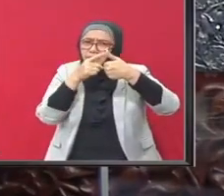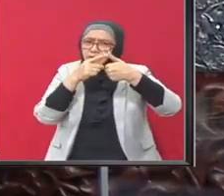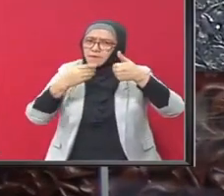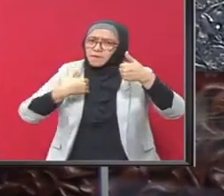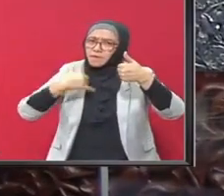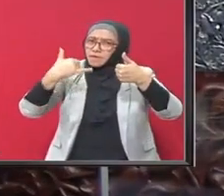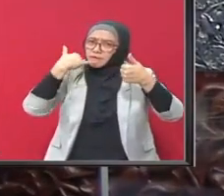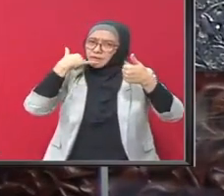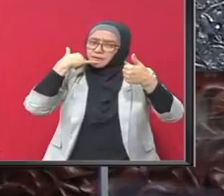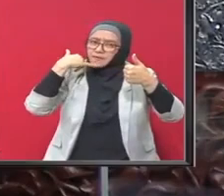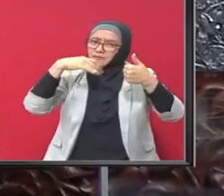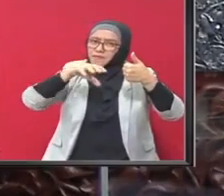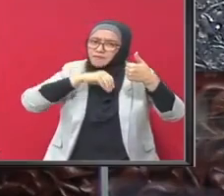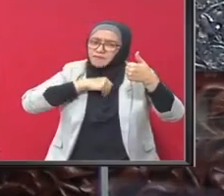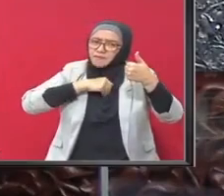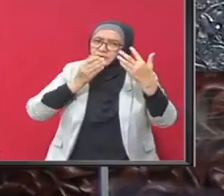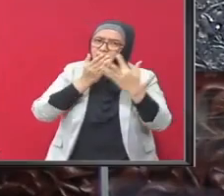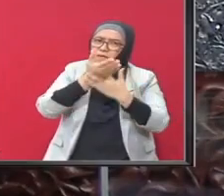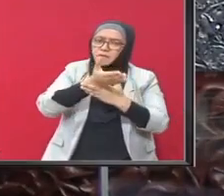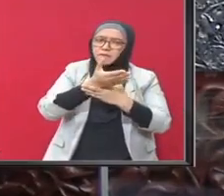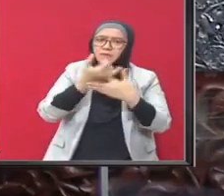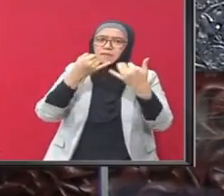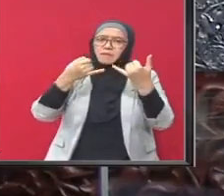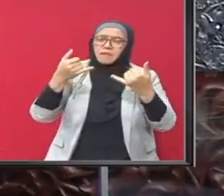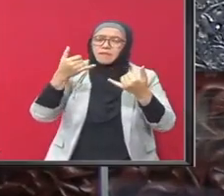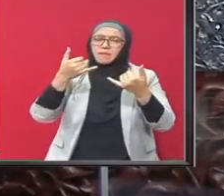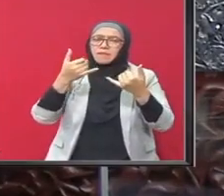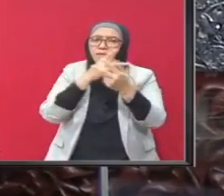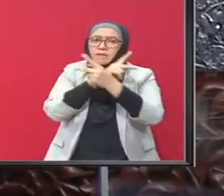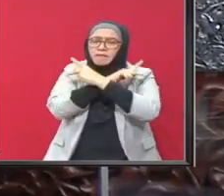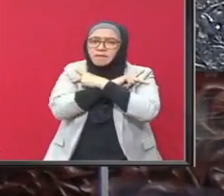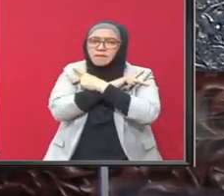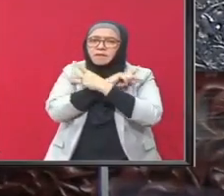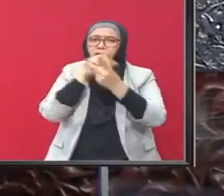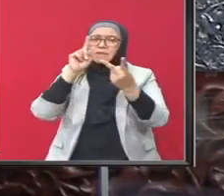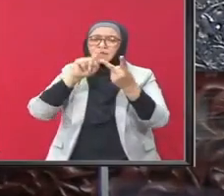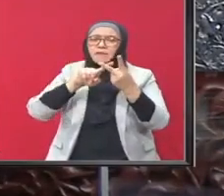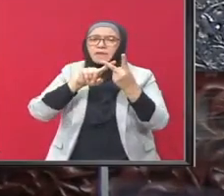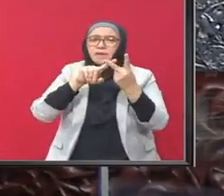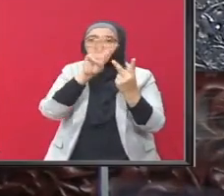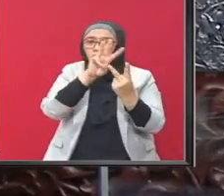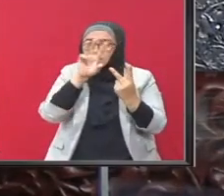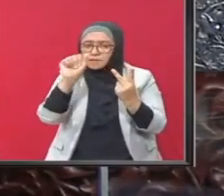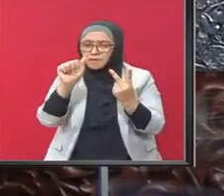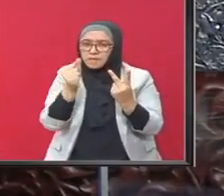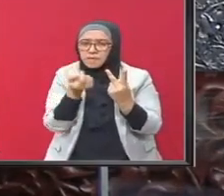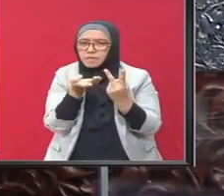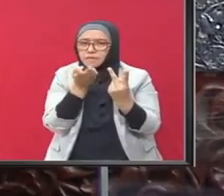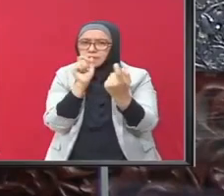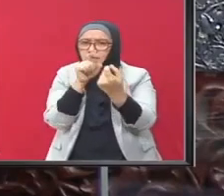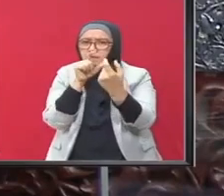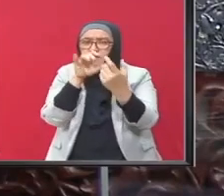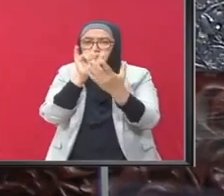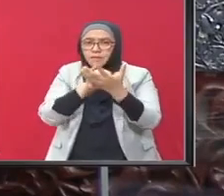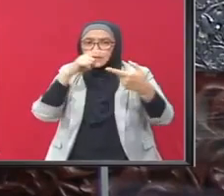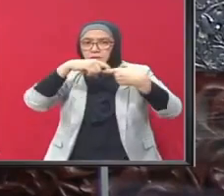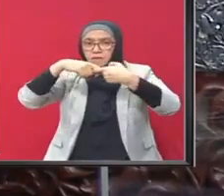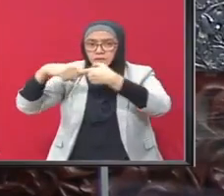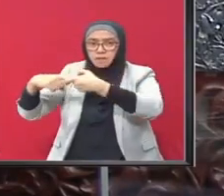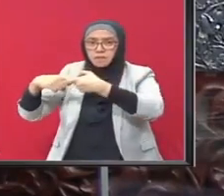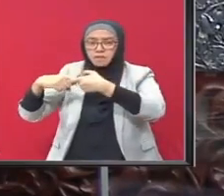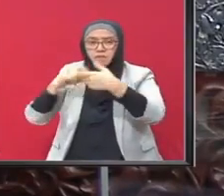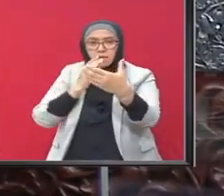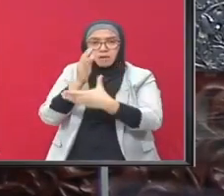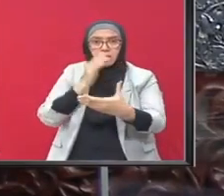diterima melalui tarian kasih atau Whatsapp juga merangkumi gangguan seksual memandangkan staka Ini belum lagi